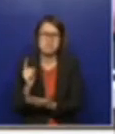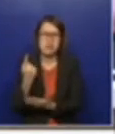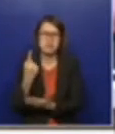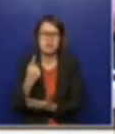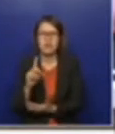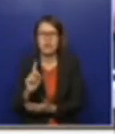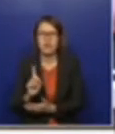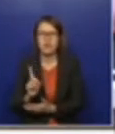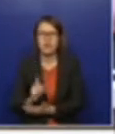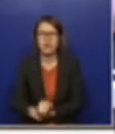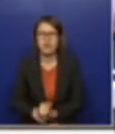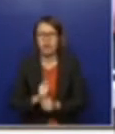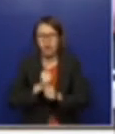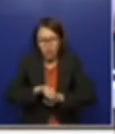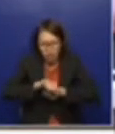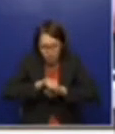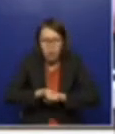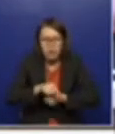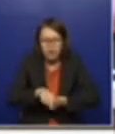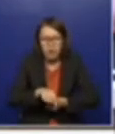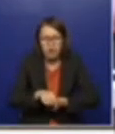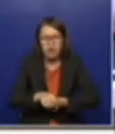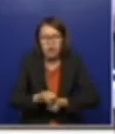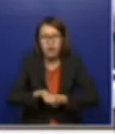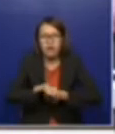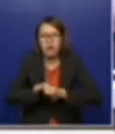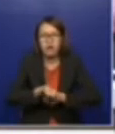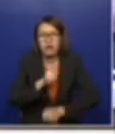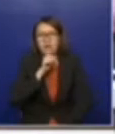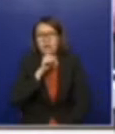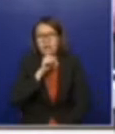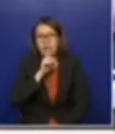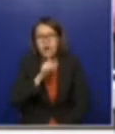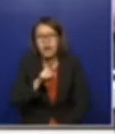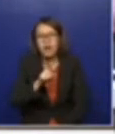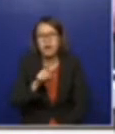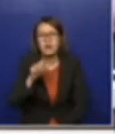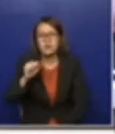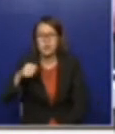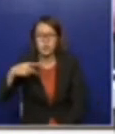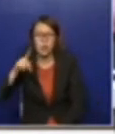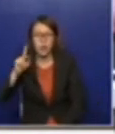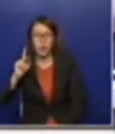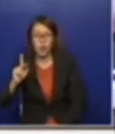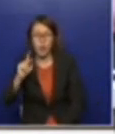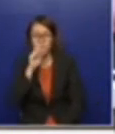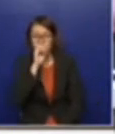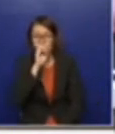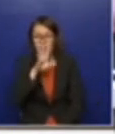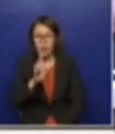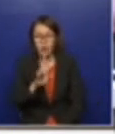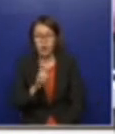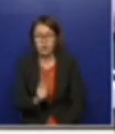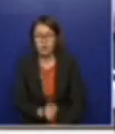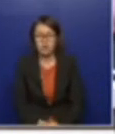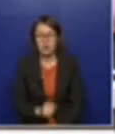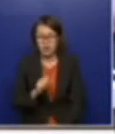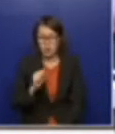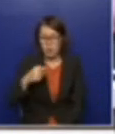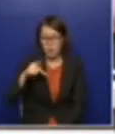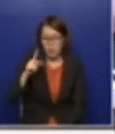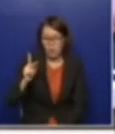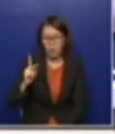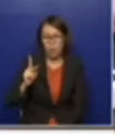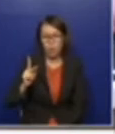ามคำว่าเกษตรกรเนี่ยผมอยากจะเรียนถามครับสปกที่บอกว่าสปกเนี่ยตกทอด